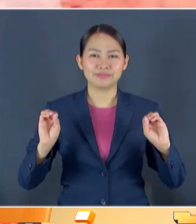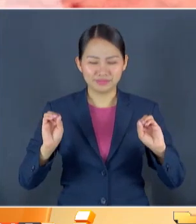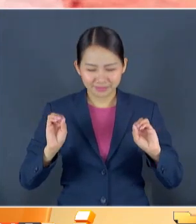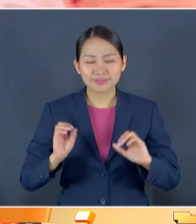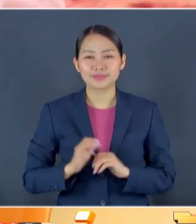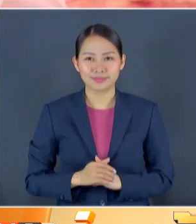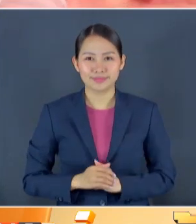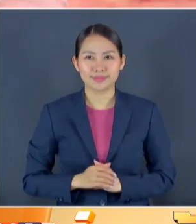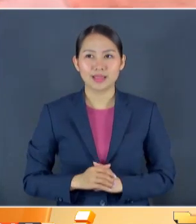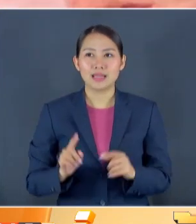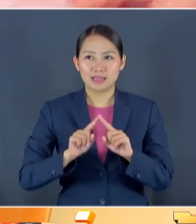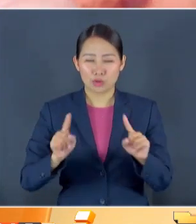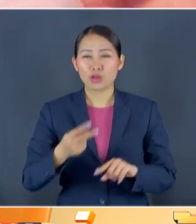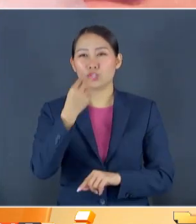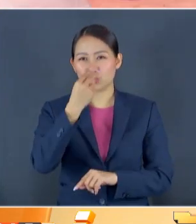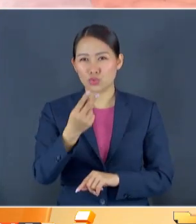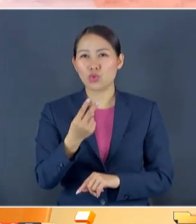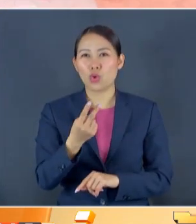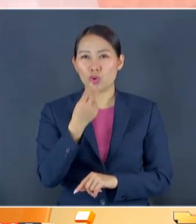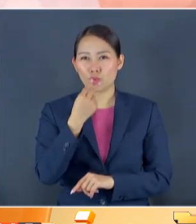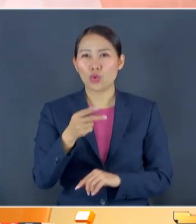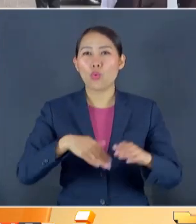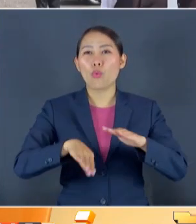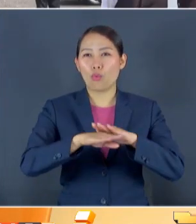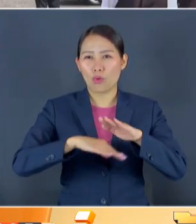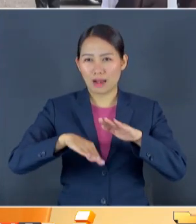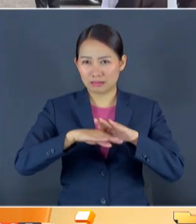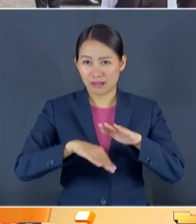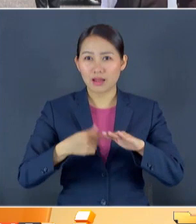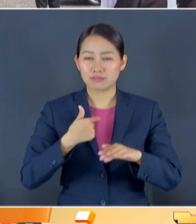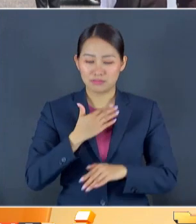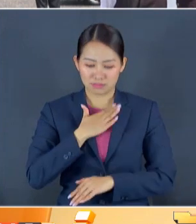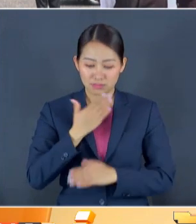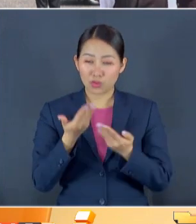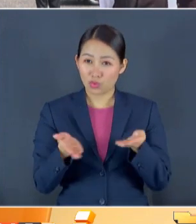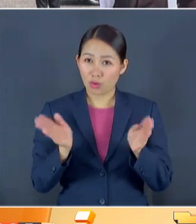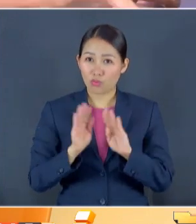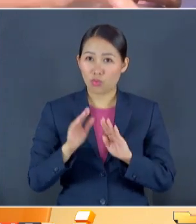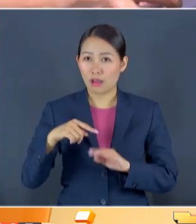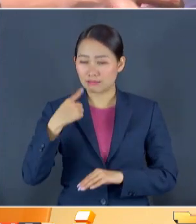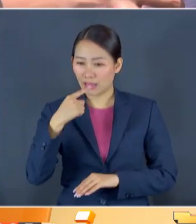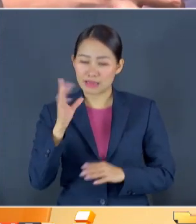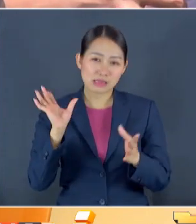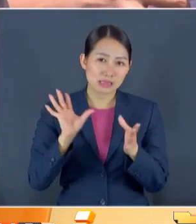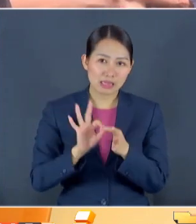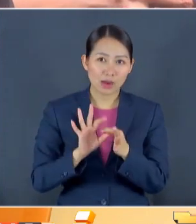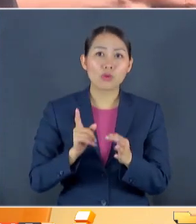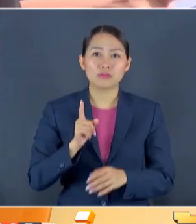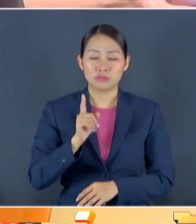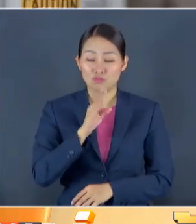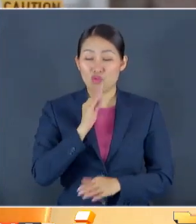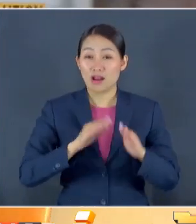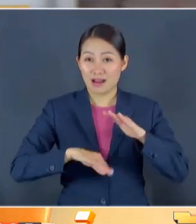ดหรือคนในครอบครัวผมทำผิดอ่ะก็ไม่มีการละเว้นก่อนจะท้ายคนที่ออกมาเล่าเป็นตัวย่ออะไรอย่